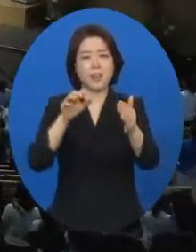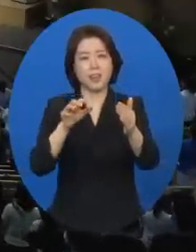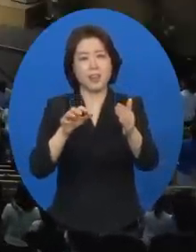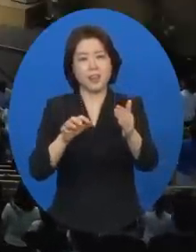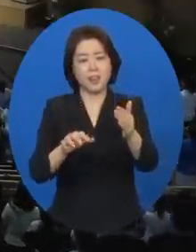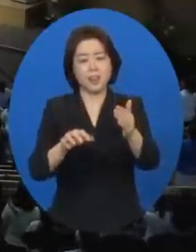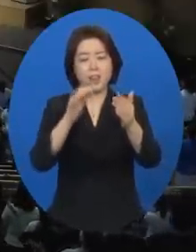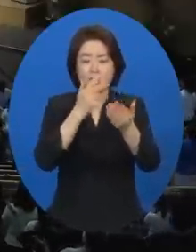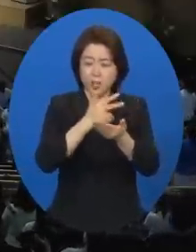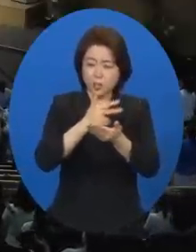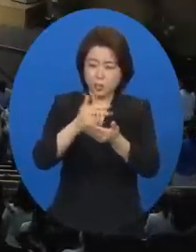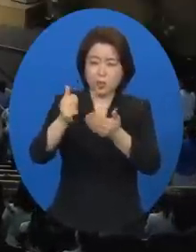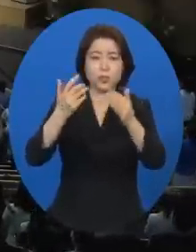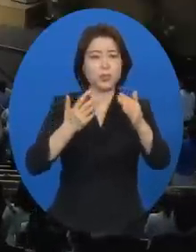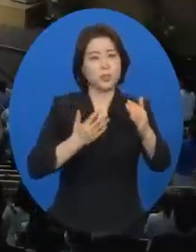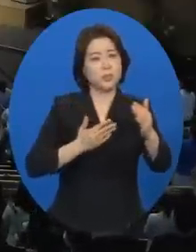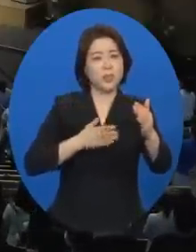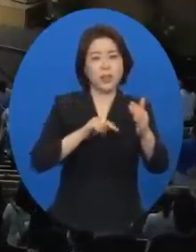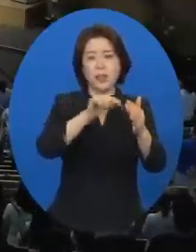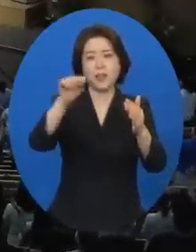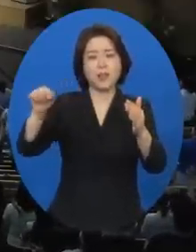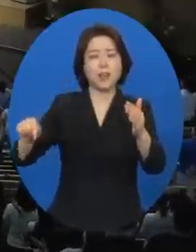woo woo